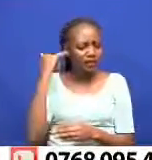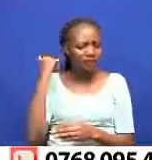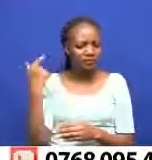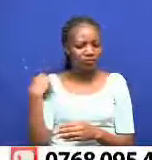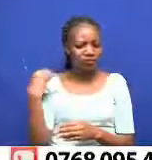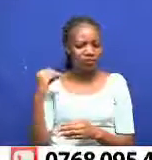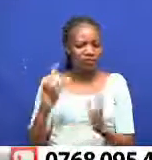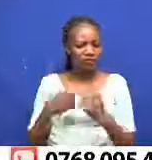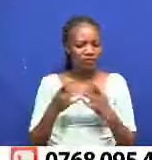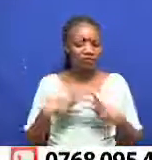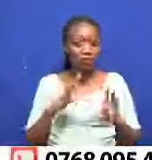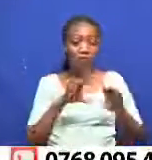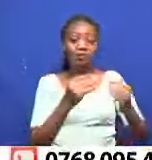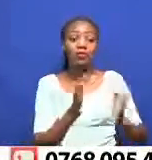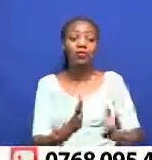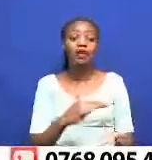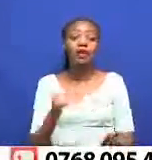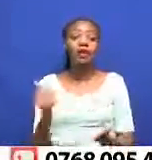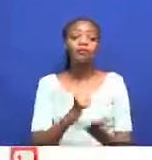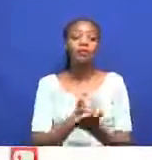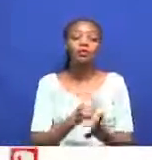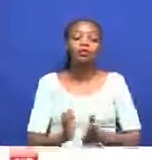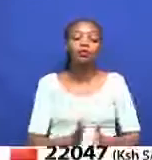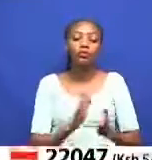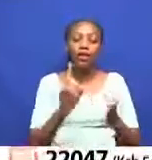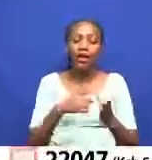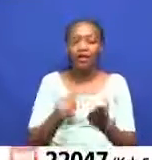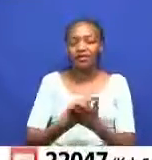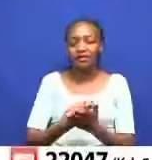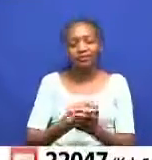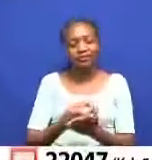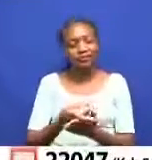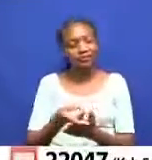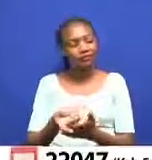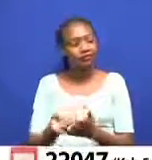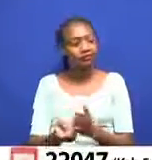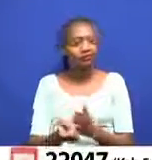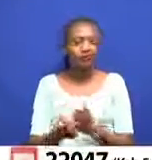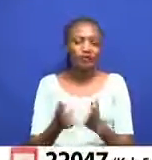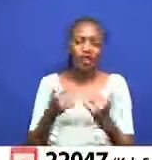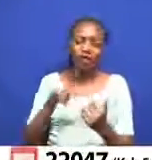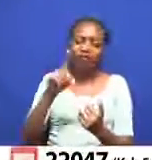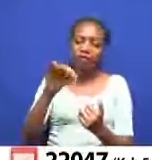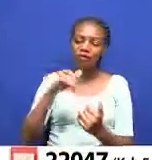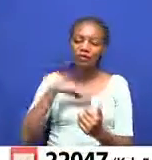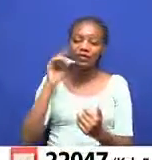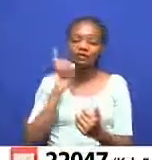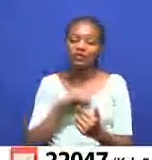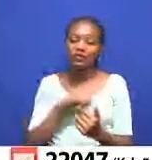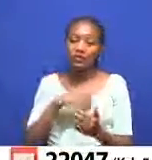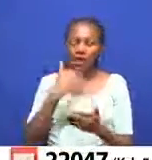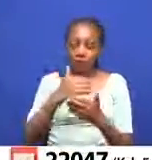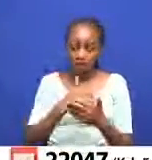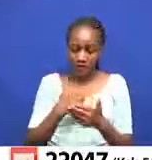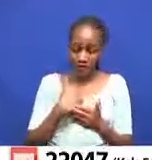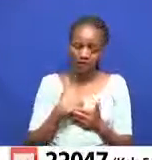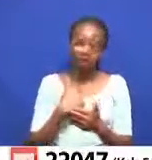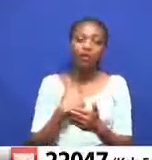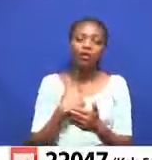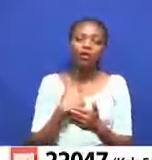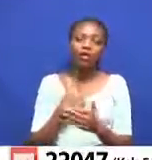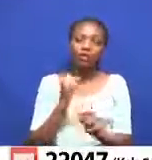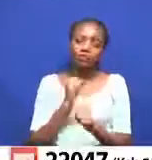akiwapatia nafasi ya kazi. Na bahati mbaya ameenda hata kabla mimi nifanye ile